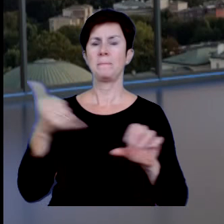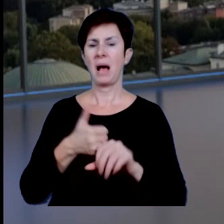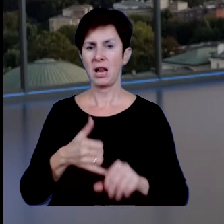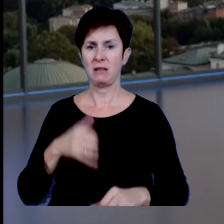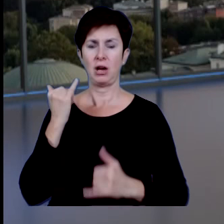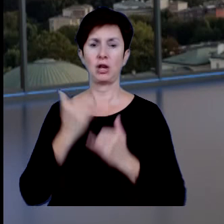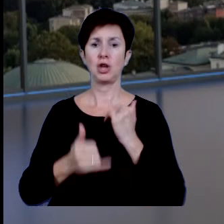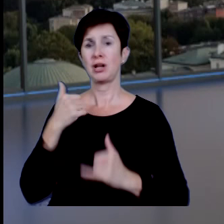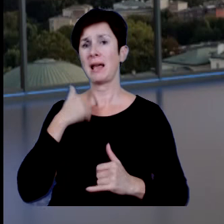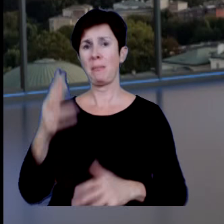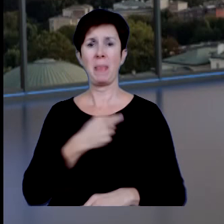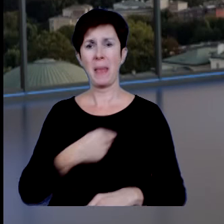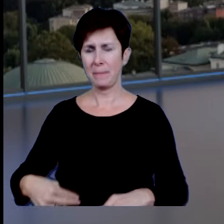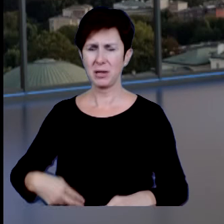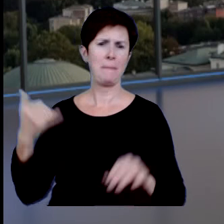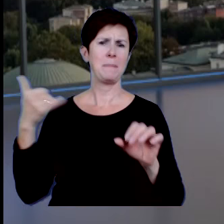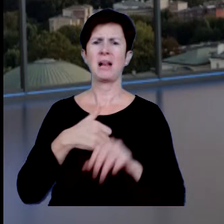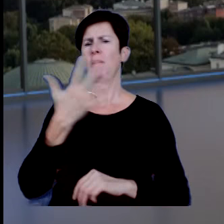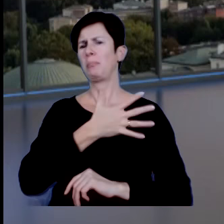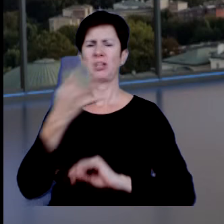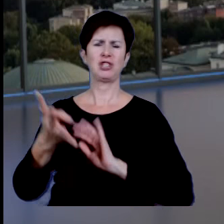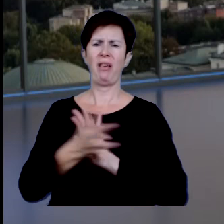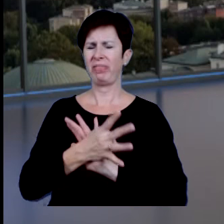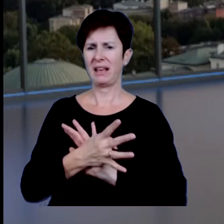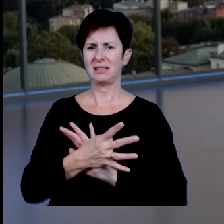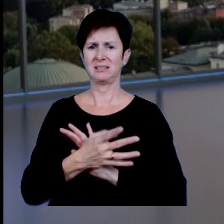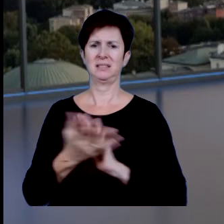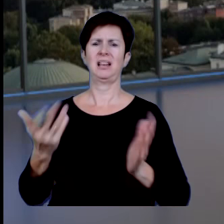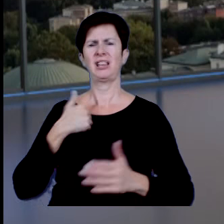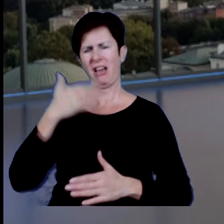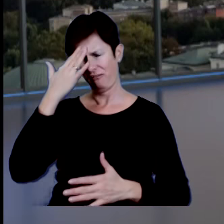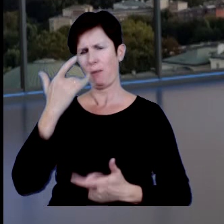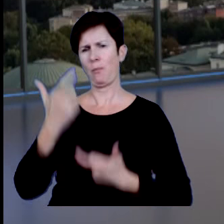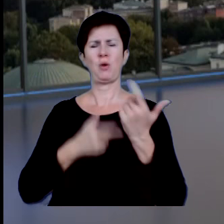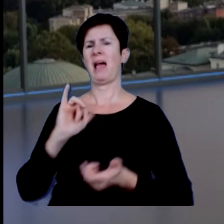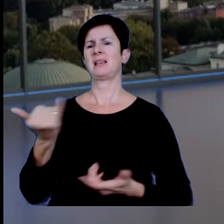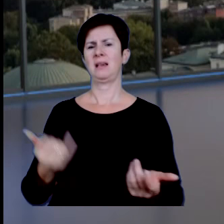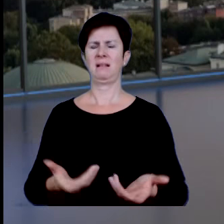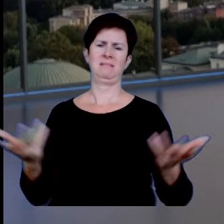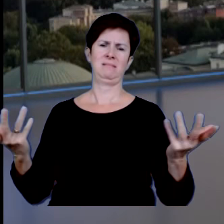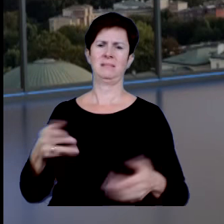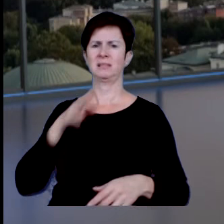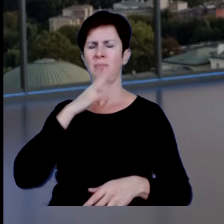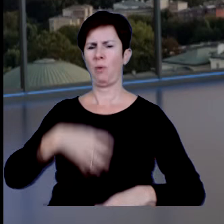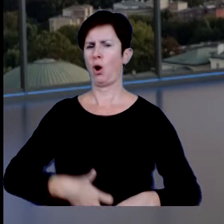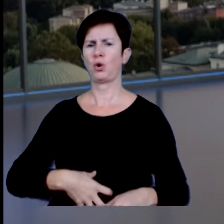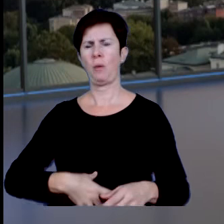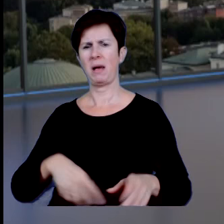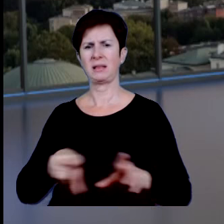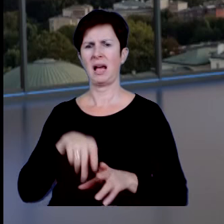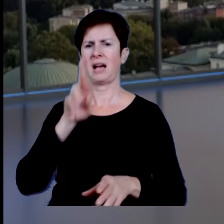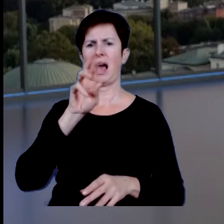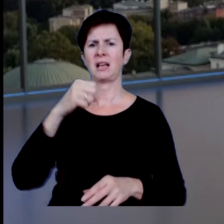byłbym premierem, to paliwo będzie po 5,19 zł. Wiem, jak to zrobić. No to jest jak z komedii, chyba z serialu Rancho. Wiemy, jak to